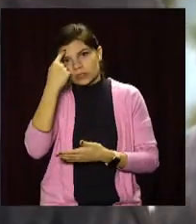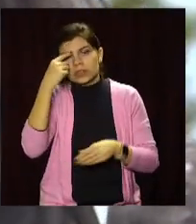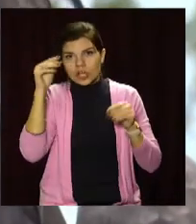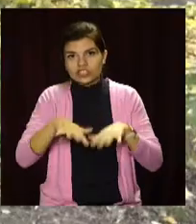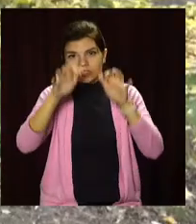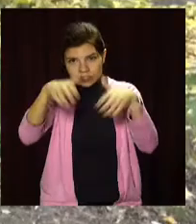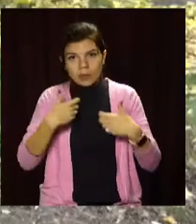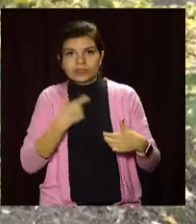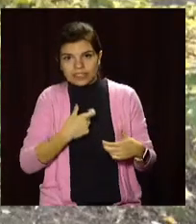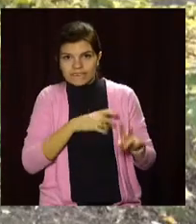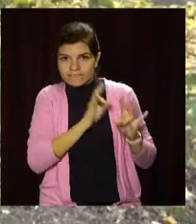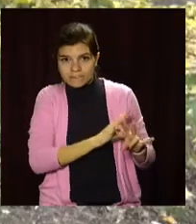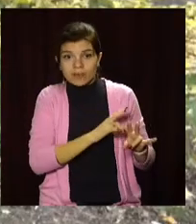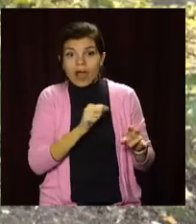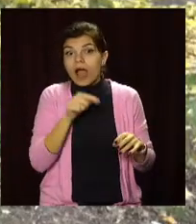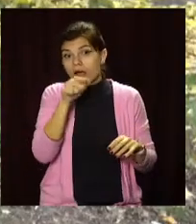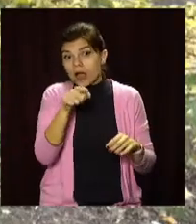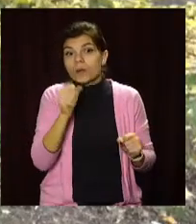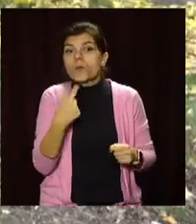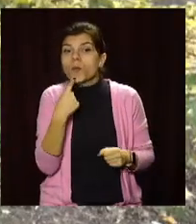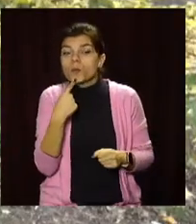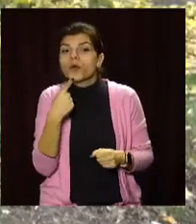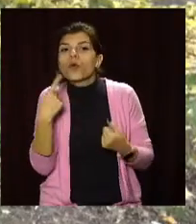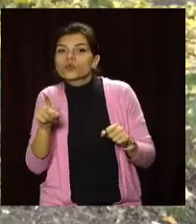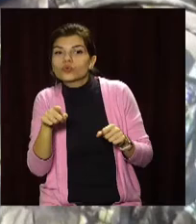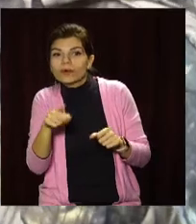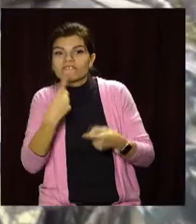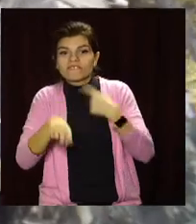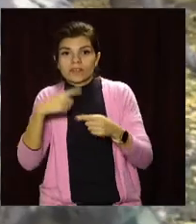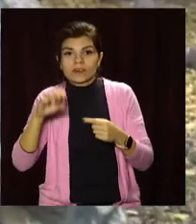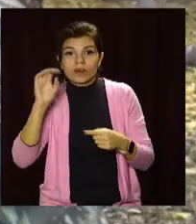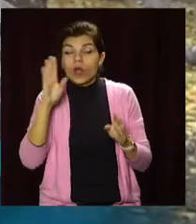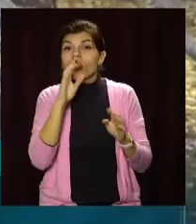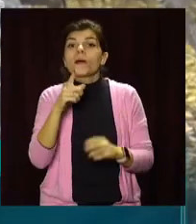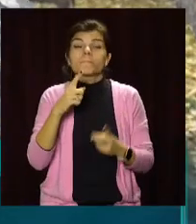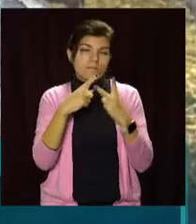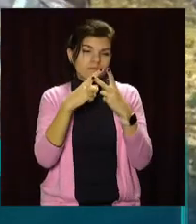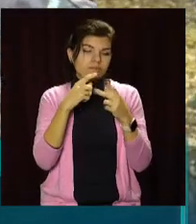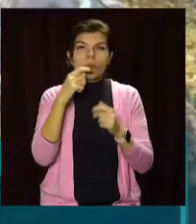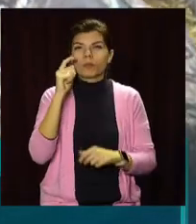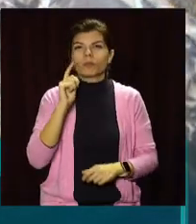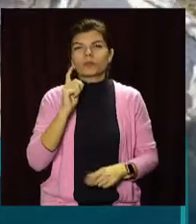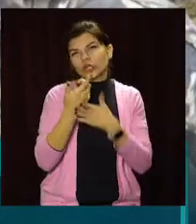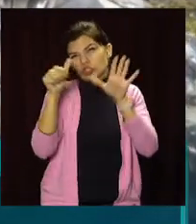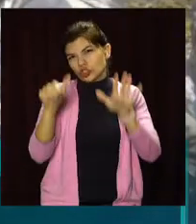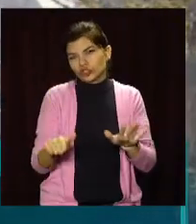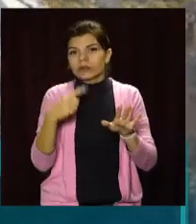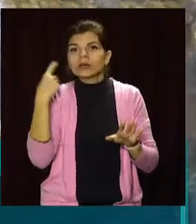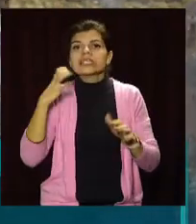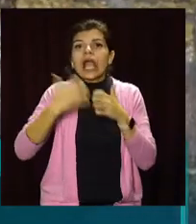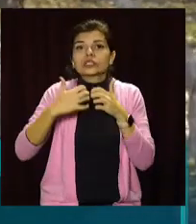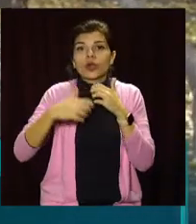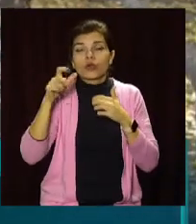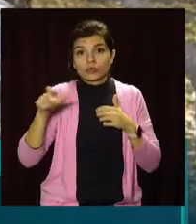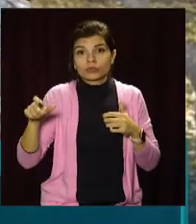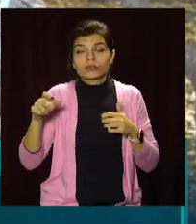жити у нього. А от її можна спробувати повернути у природу. Півгода назад з Херсонської області позвонили